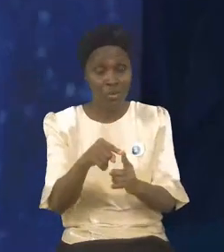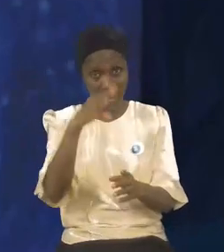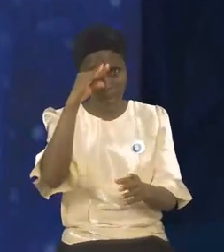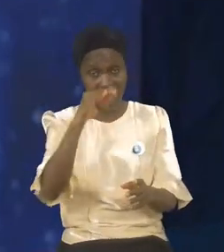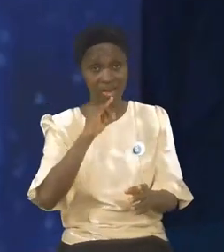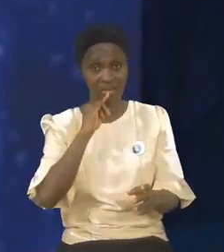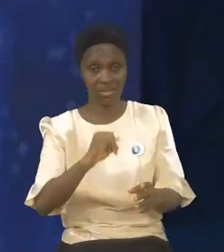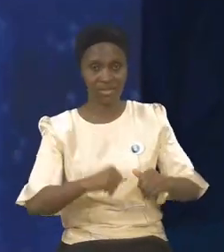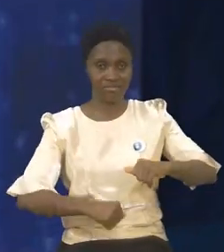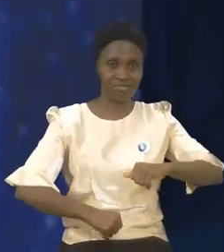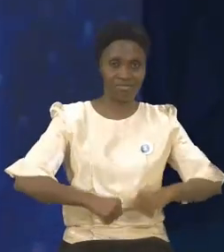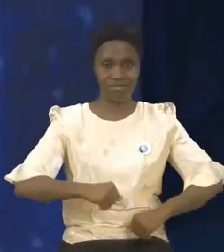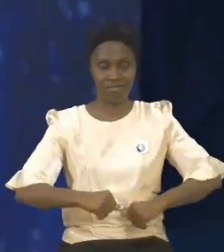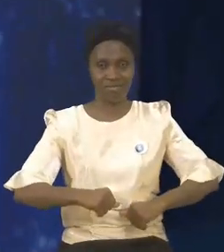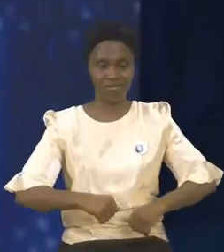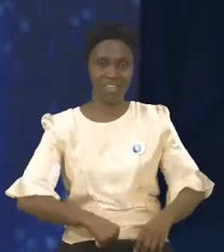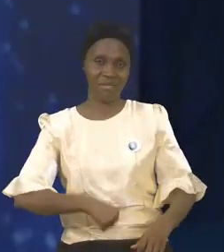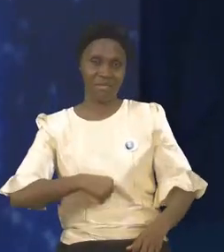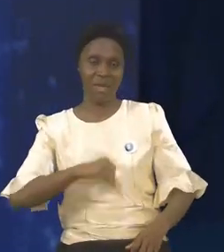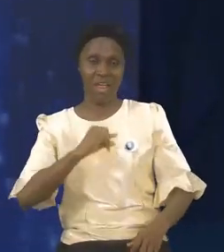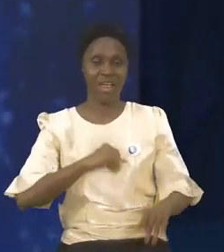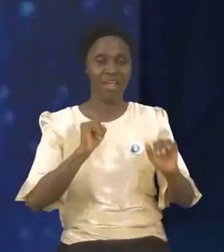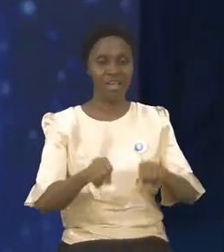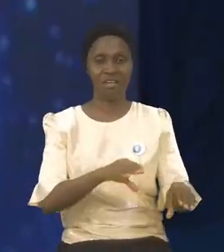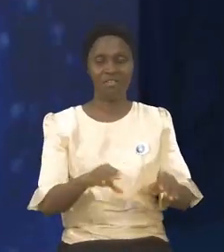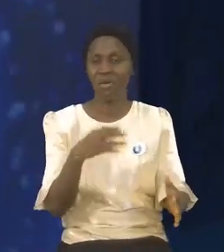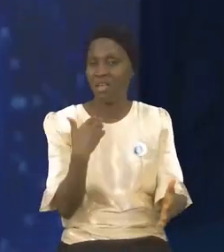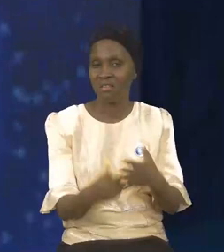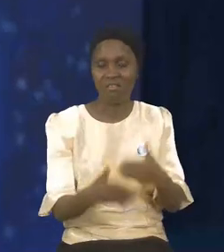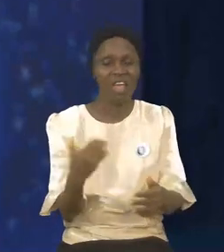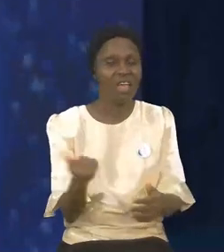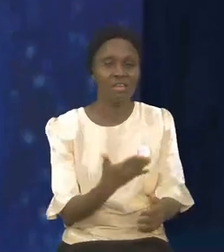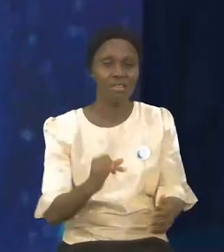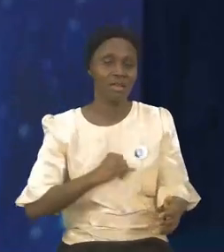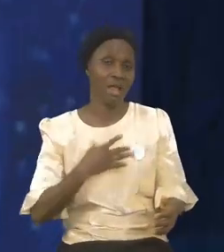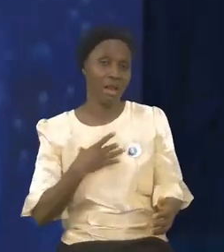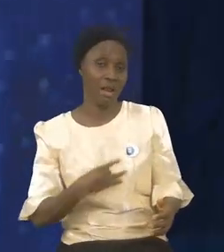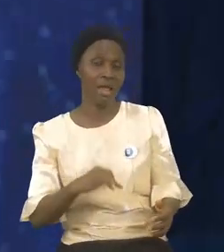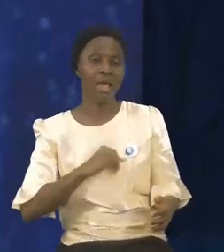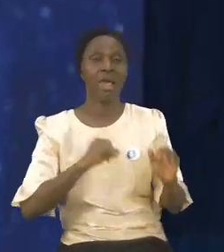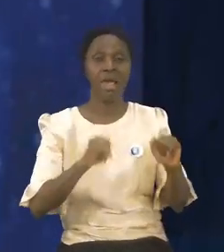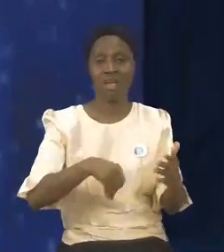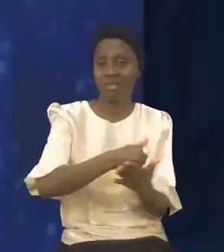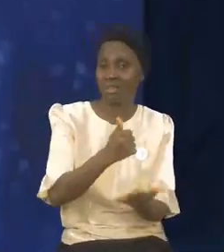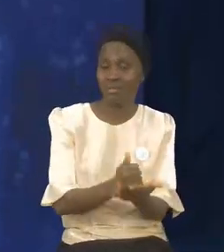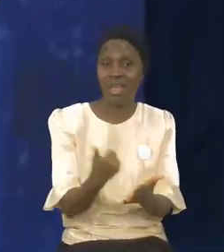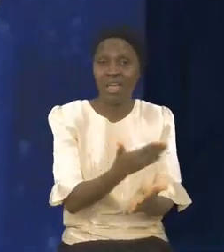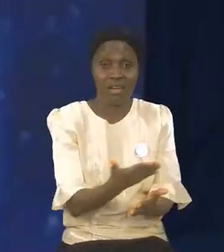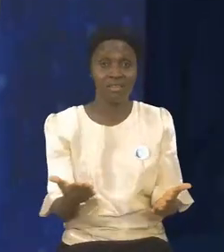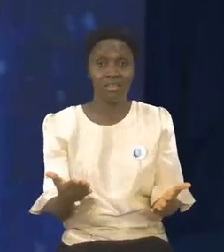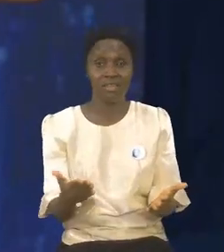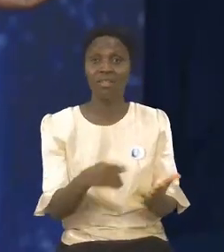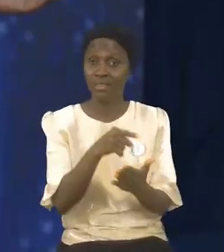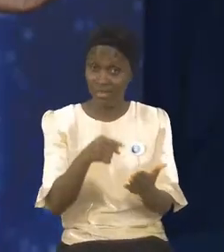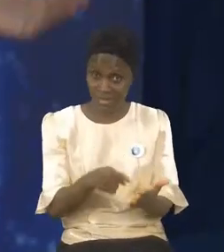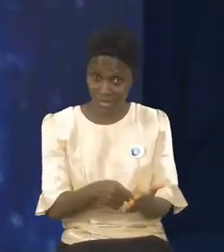l'homme se vante et que je peux faire n'importe quoi, je peux bâtir n'importe quoi, je peux